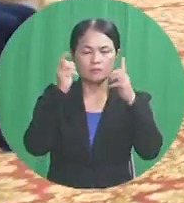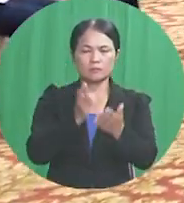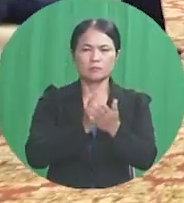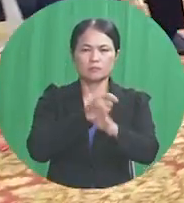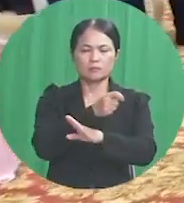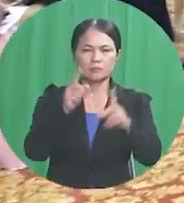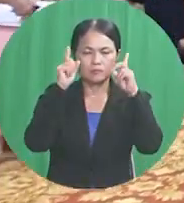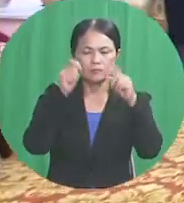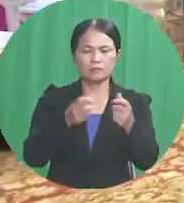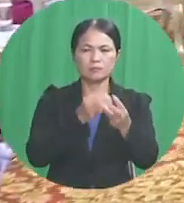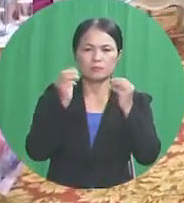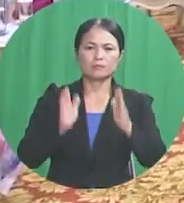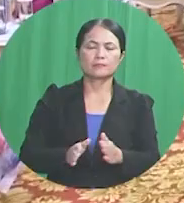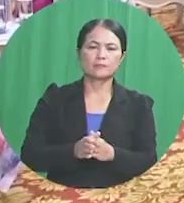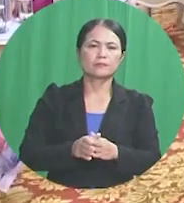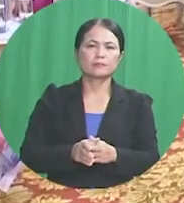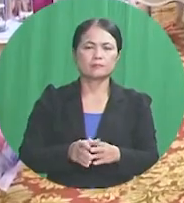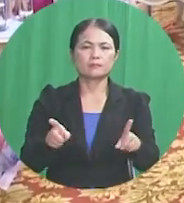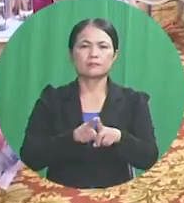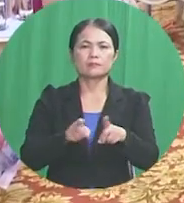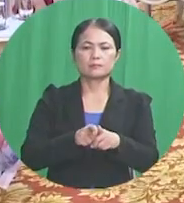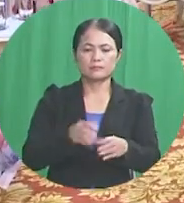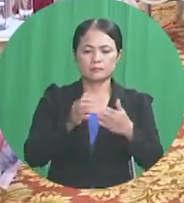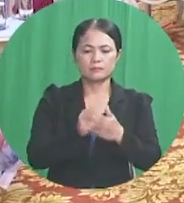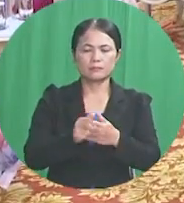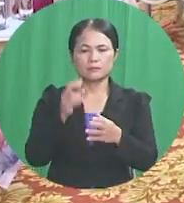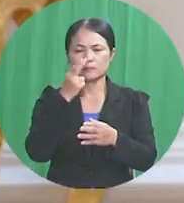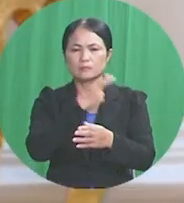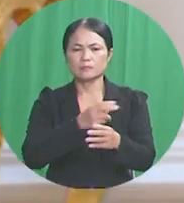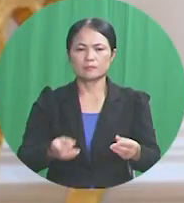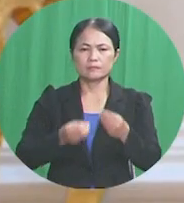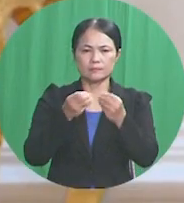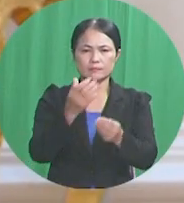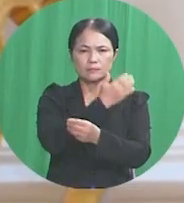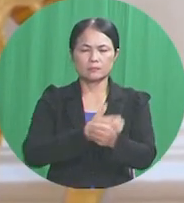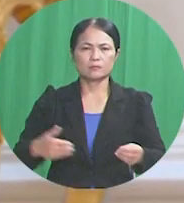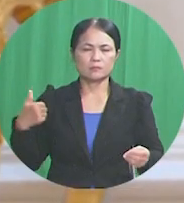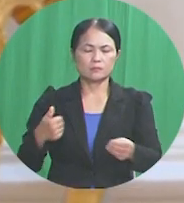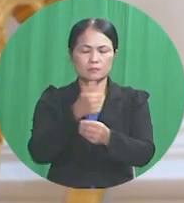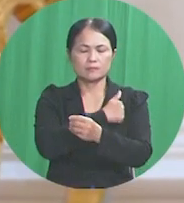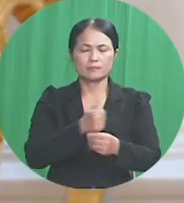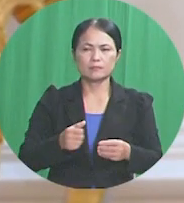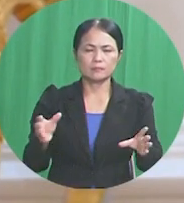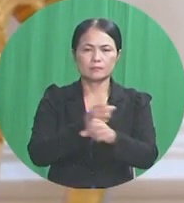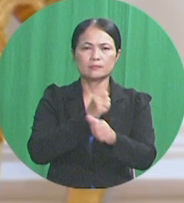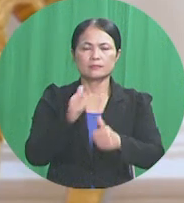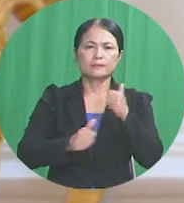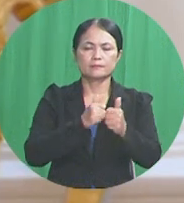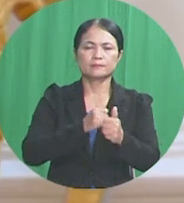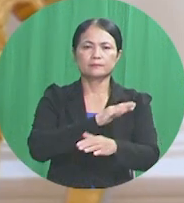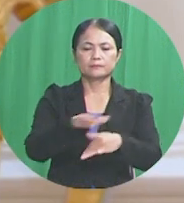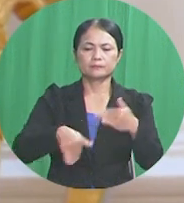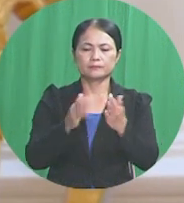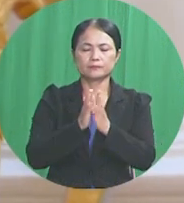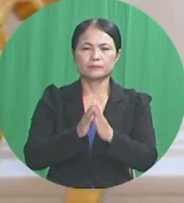รัฐไอจดอมนิยุรัฐมนตรีก็โดยจีทนาดักน้อมเวียดนามจูนจมพูสำหรับเดชโชหายกบานสำหรับเนยอมนกุล